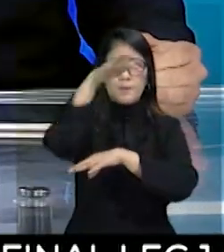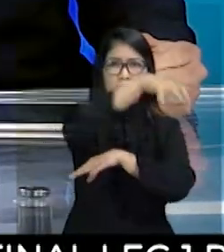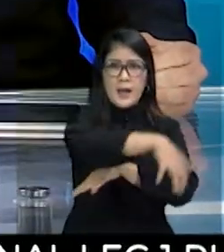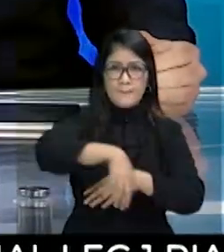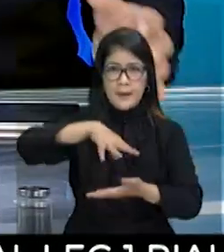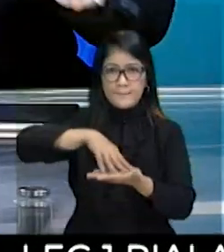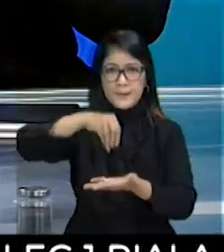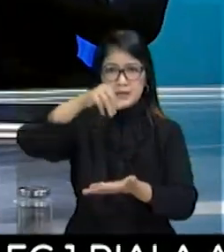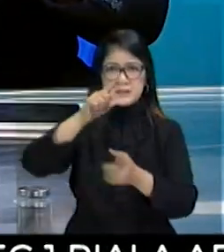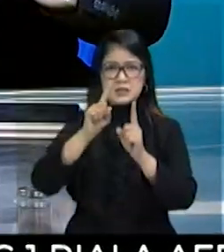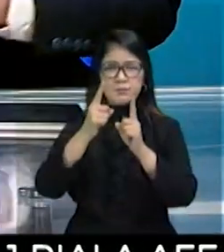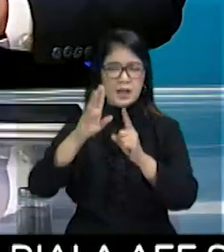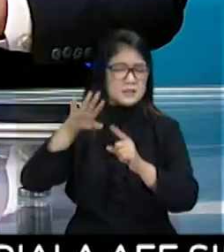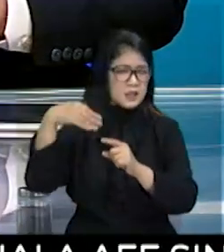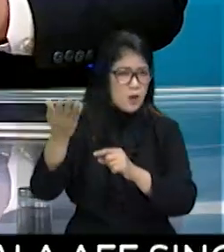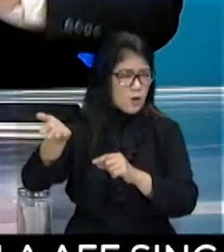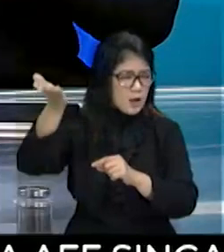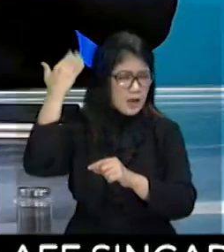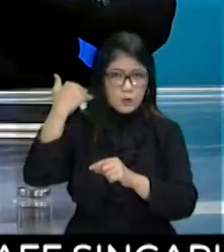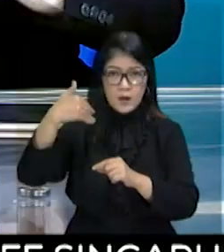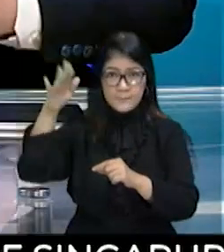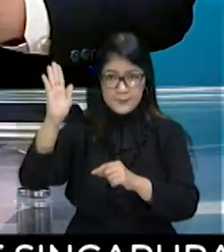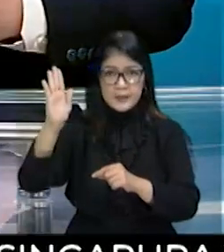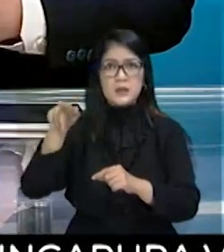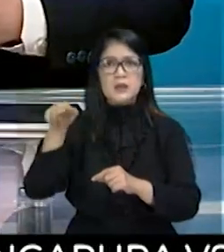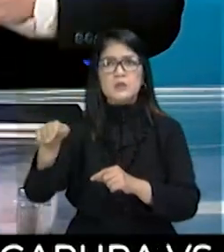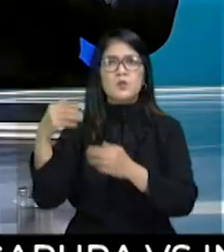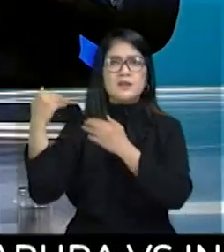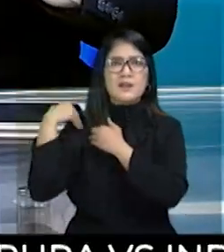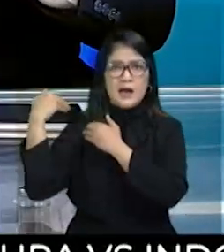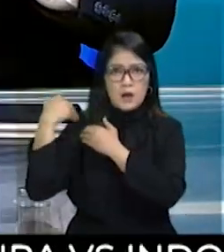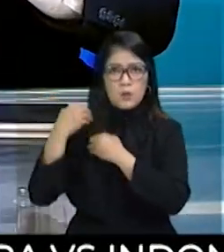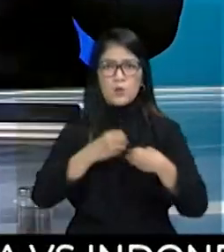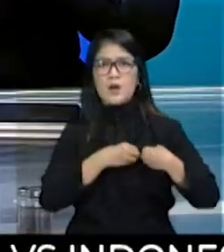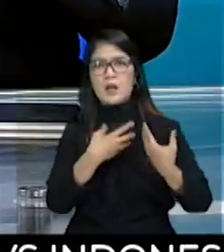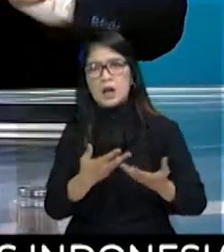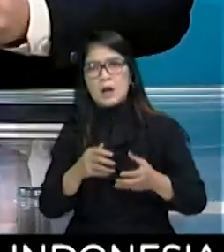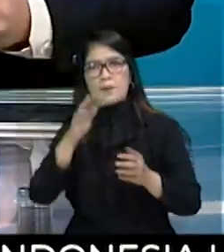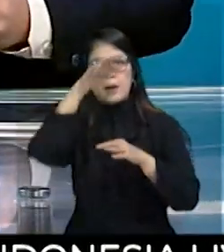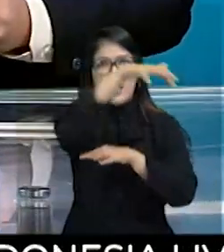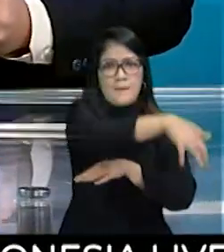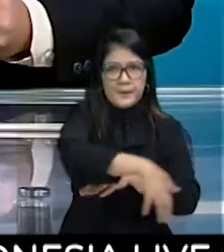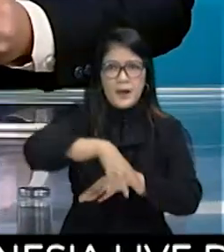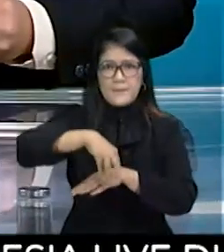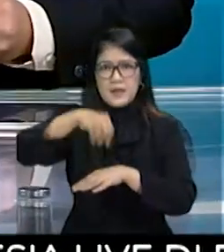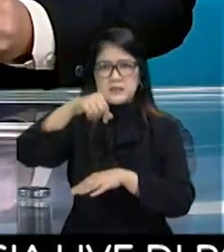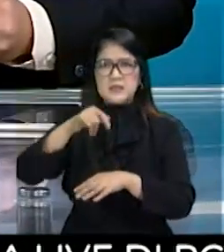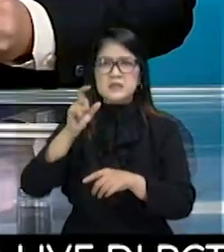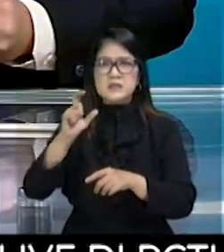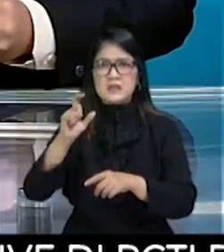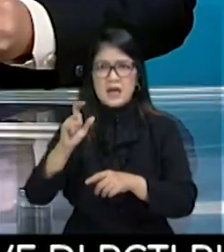lalu. Perjuangan para ibu yang tangguh, yang rela menjadi penambang pasir secara manual demi membantu kehidupan